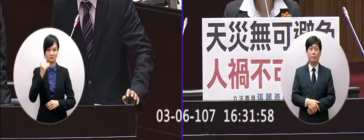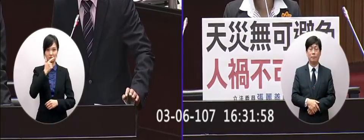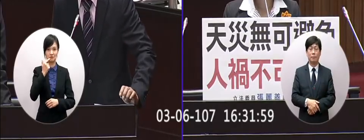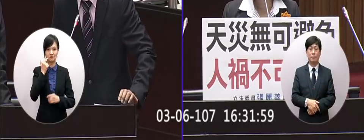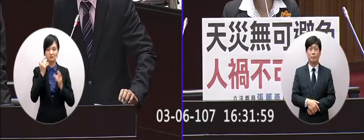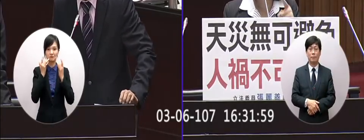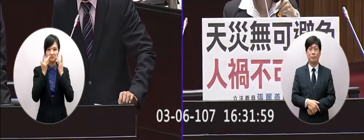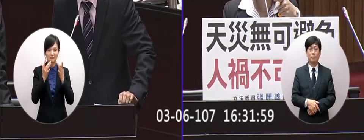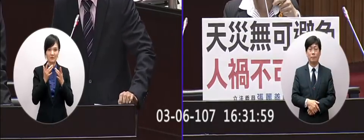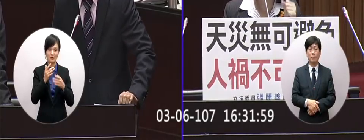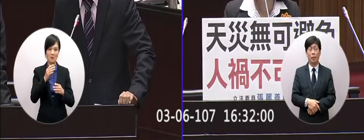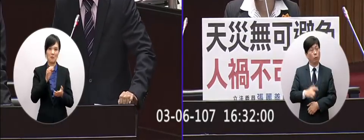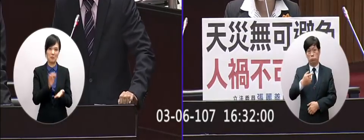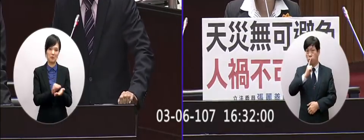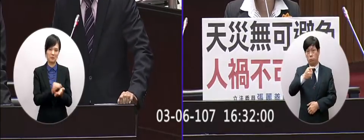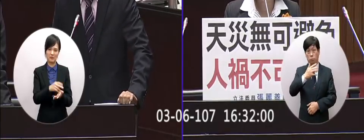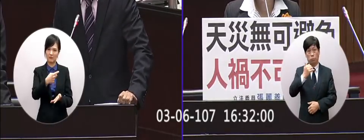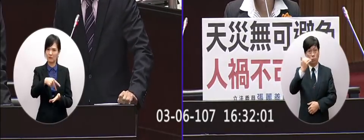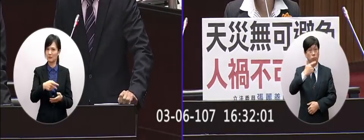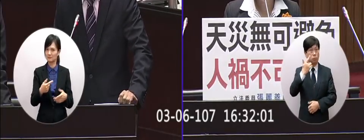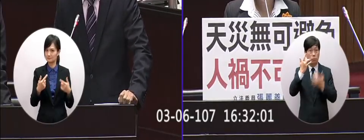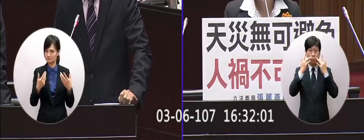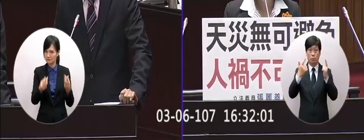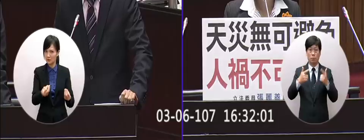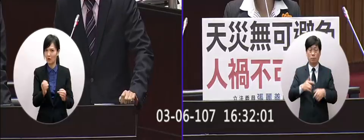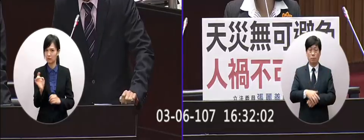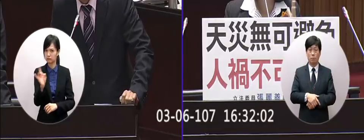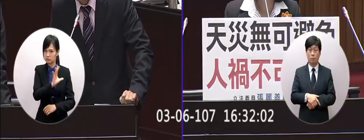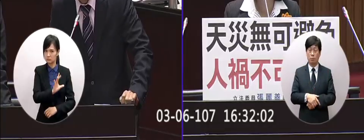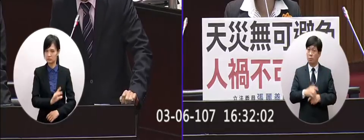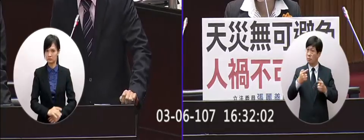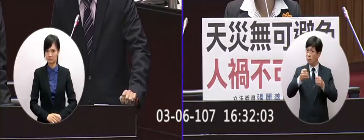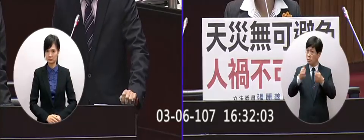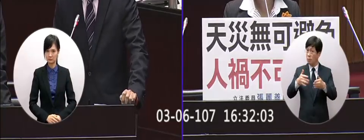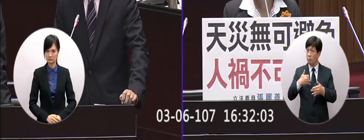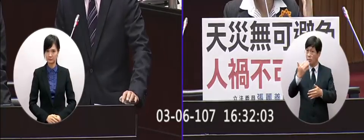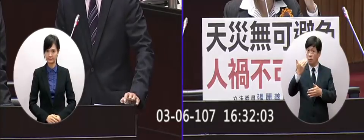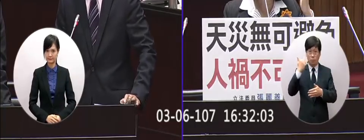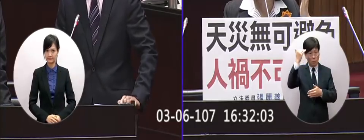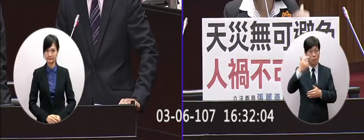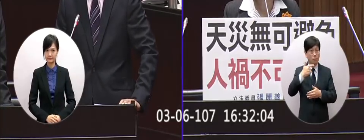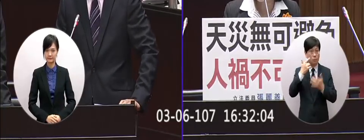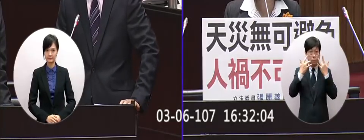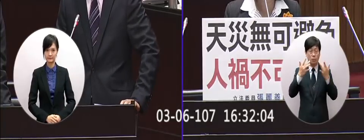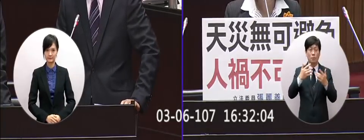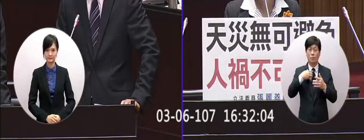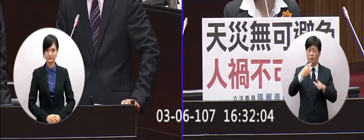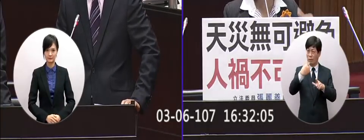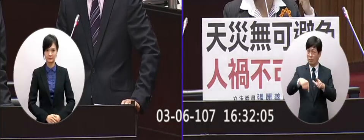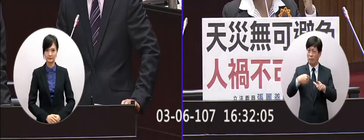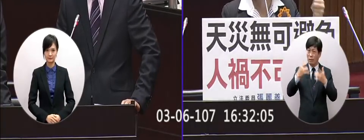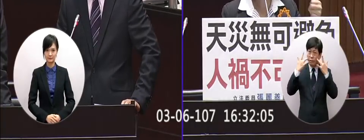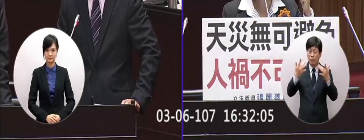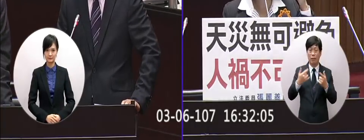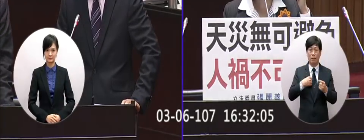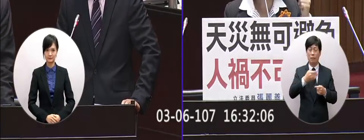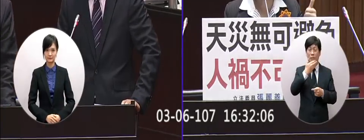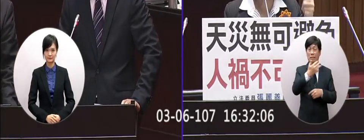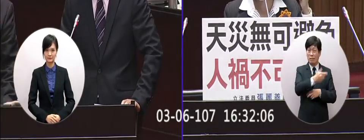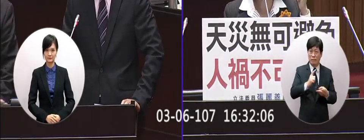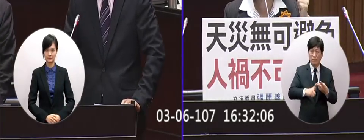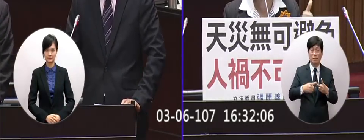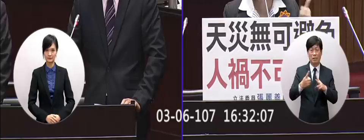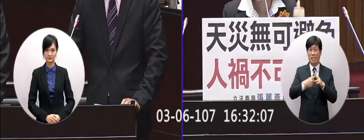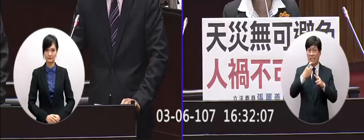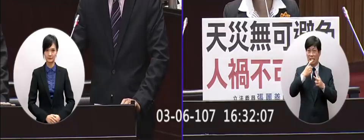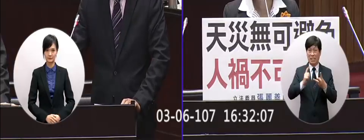补偿？ 高丽菜无2元，这个计数啦。 我唔讲，我无讲高丽菜。 我无讲高丽菜，所有的叶菜类，无论是青江菜、